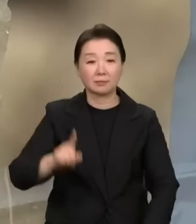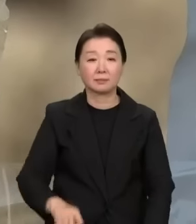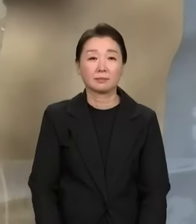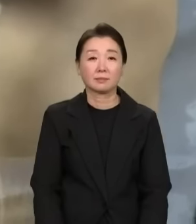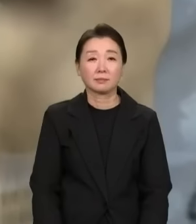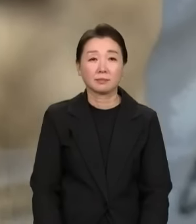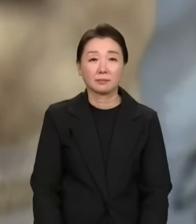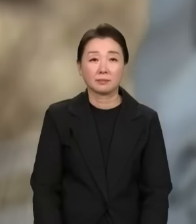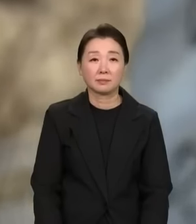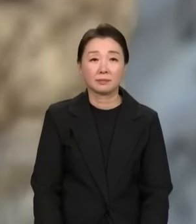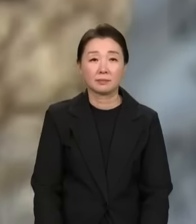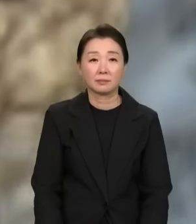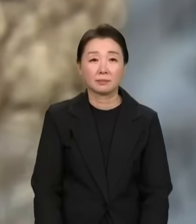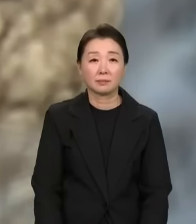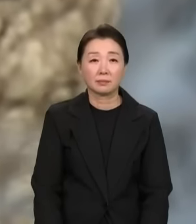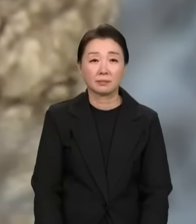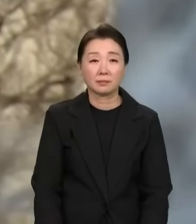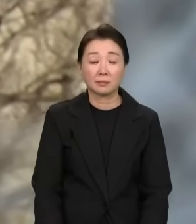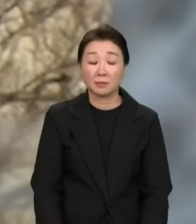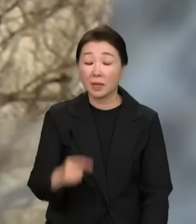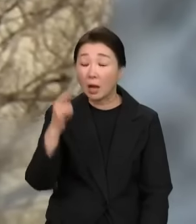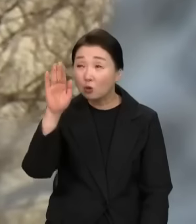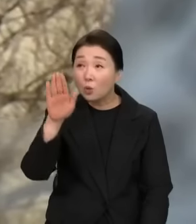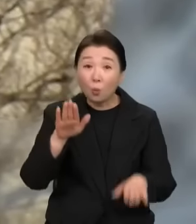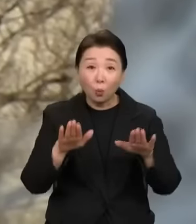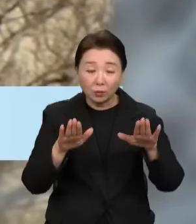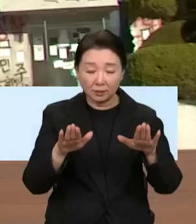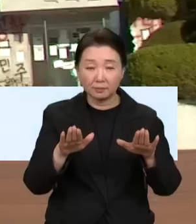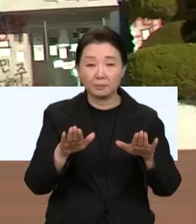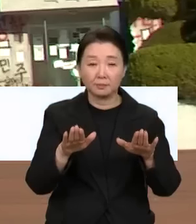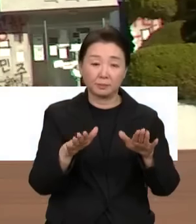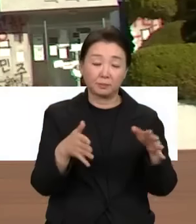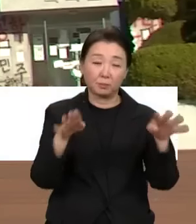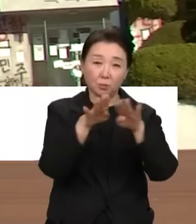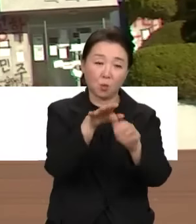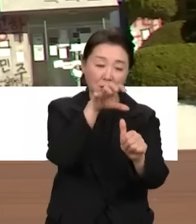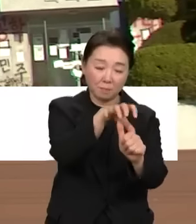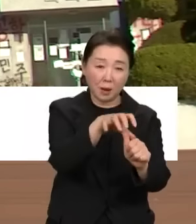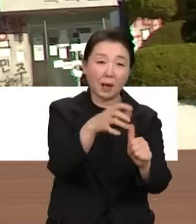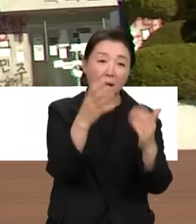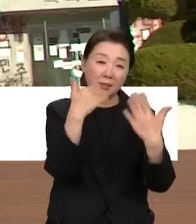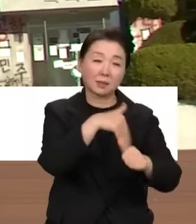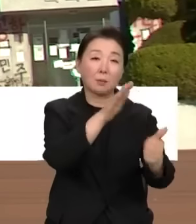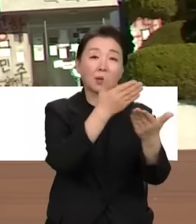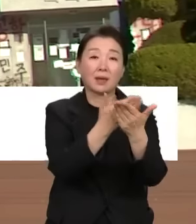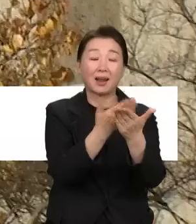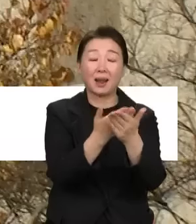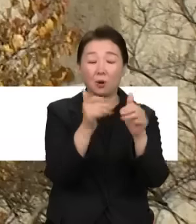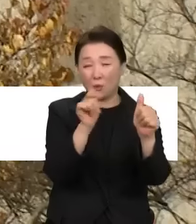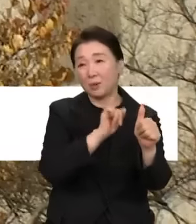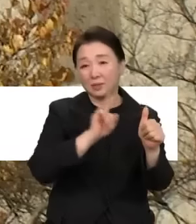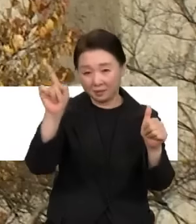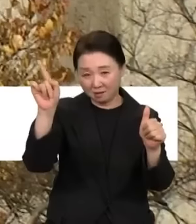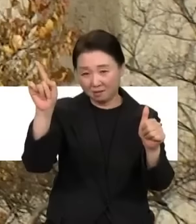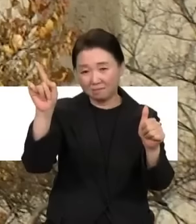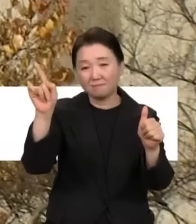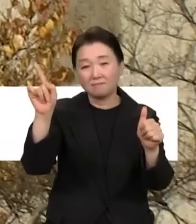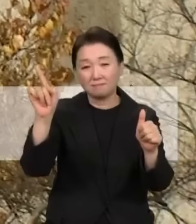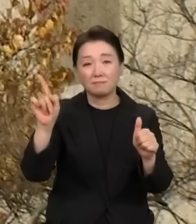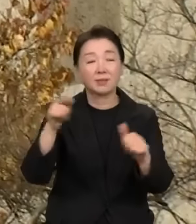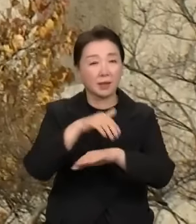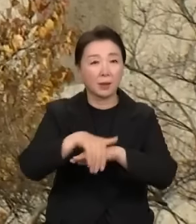성명문도 배포했습니다. 그리고 하루 뒤인 오늘 본관을 점거 중인 학생들을 내보내달라는 가처분 신청까지 법원에